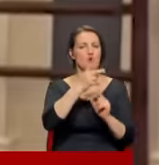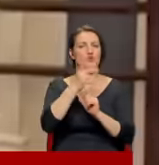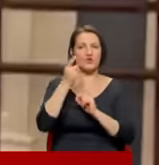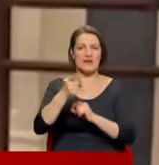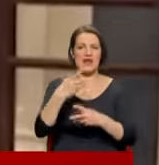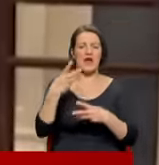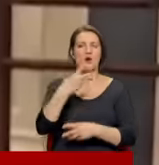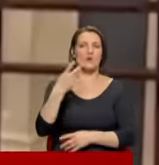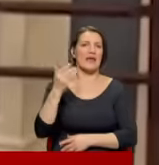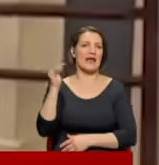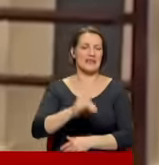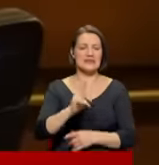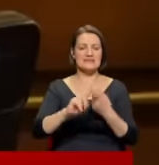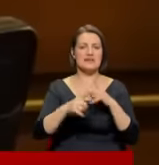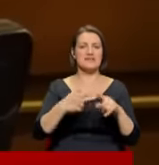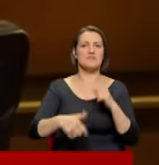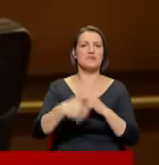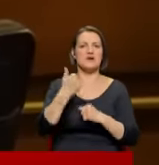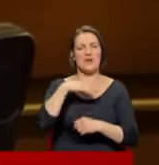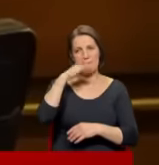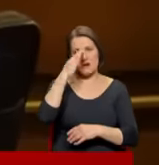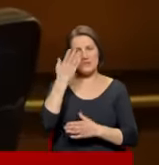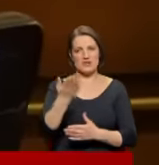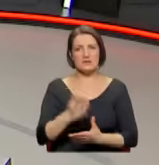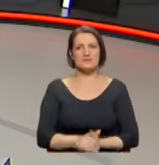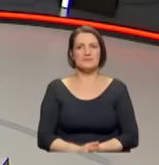Özel'den Erdoğan'a geldi. Siyasi liderler de bayramlaştı.